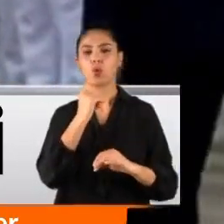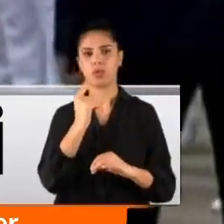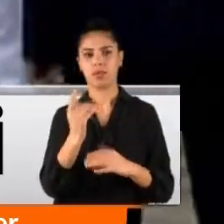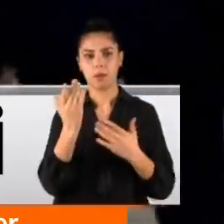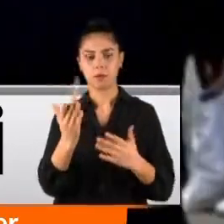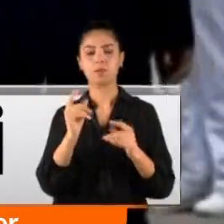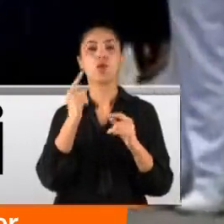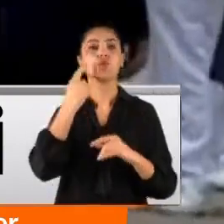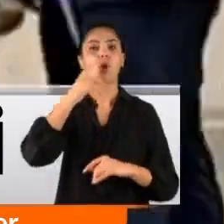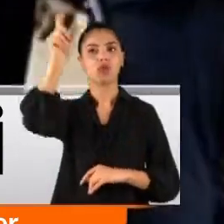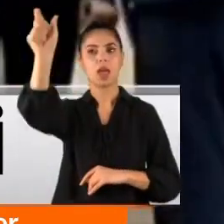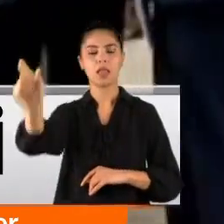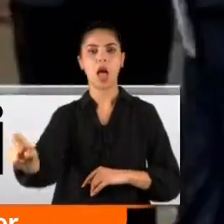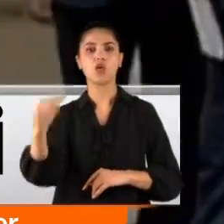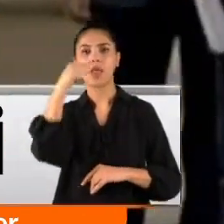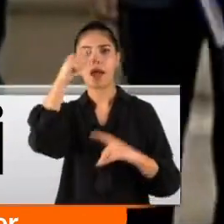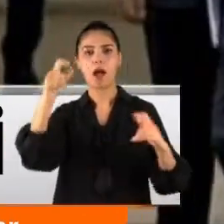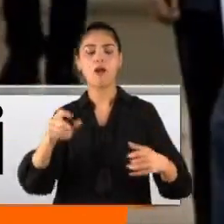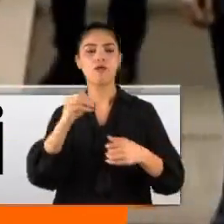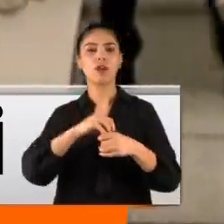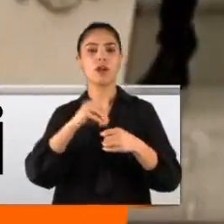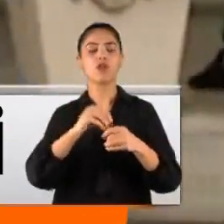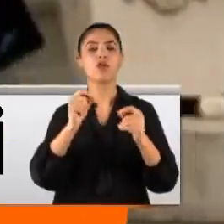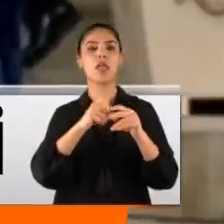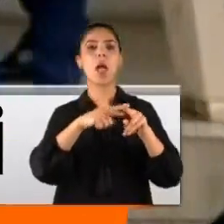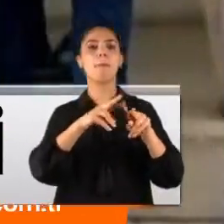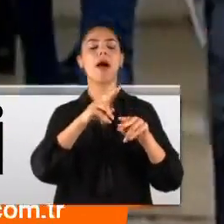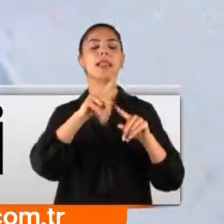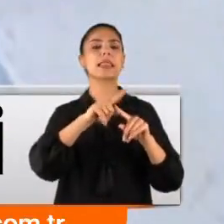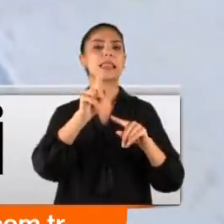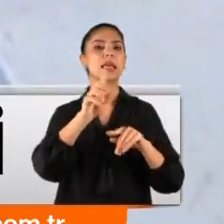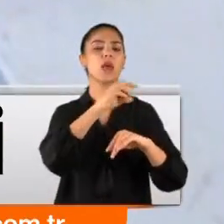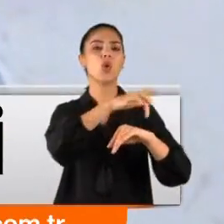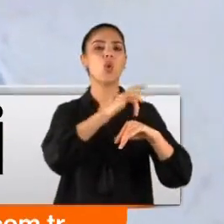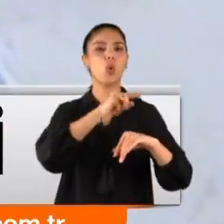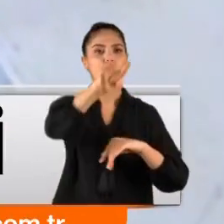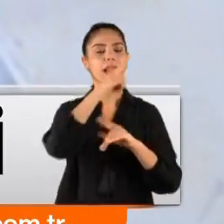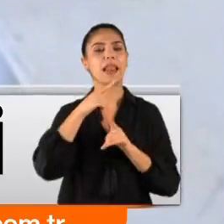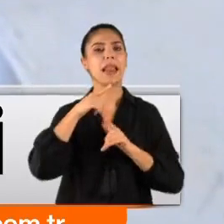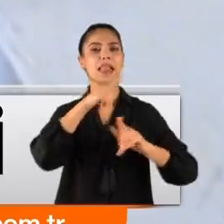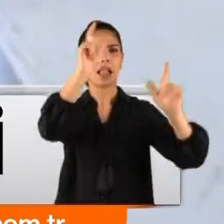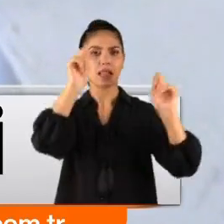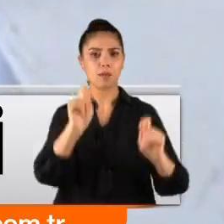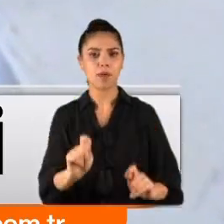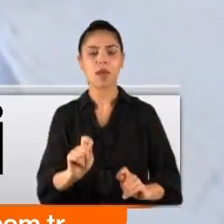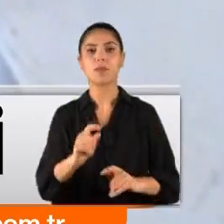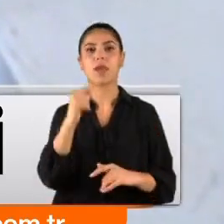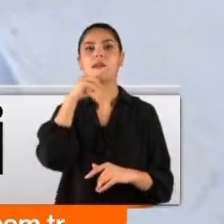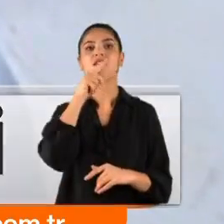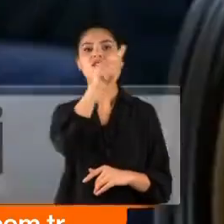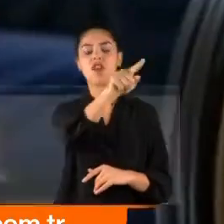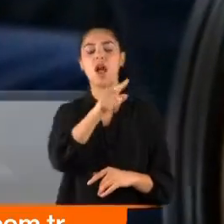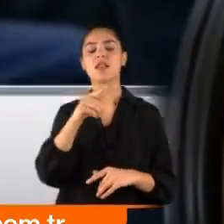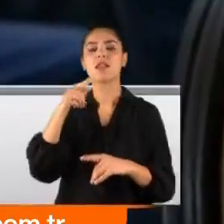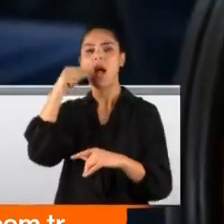Erdoğan Batı'ya Afrika'dan seslendi. Fransa'yı ayrıca hedefine aldı. Fransa Afrika'yı adeta bir